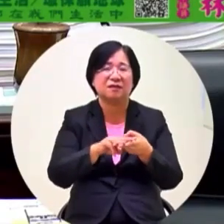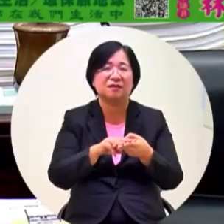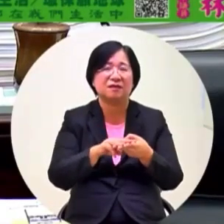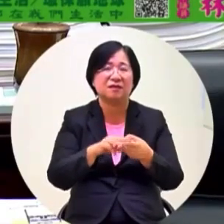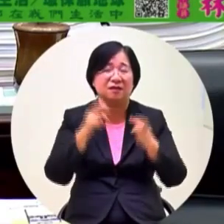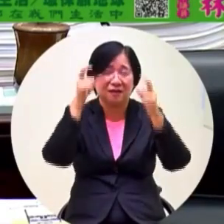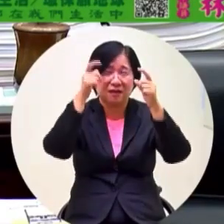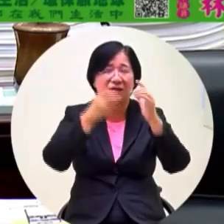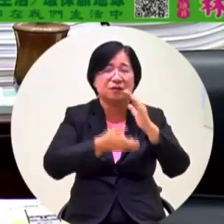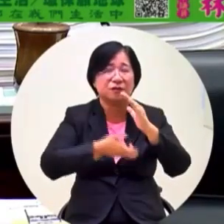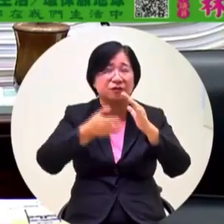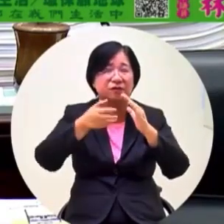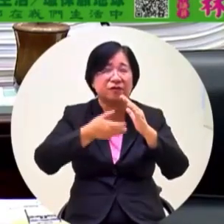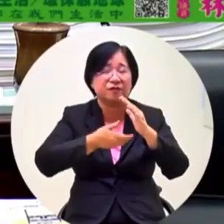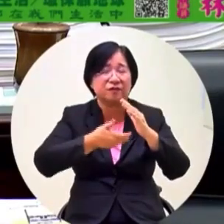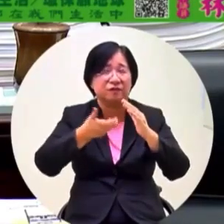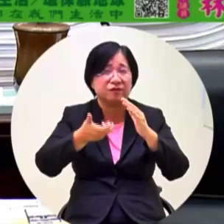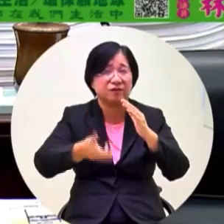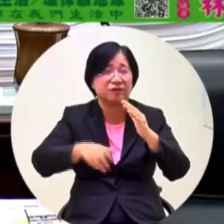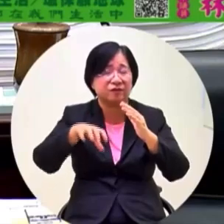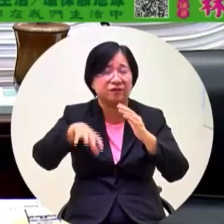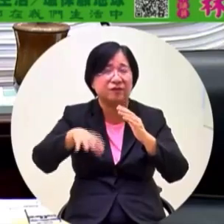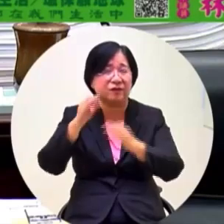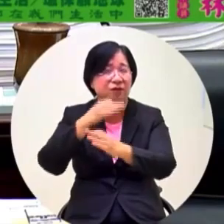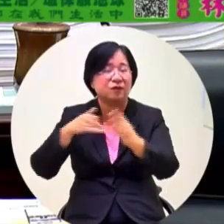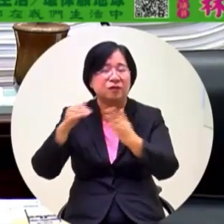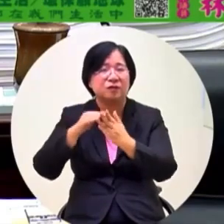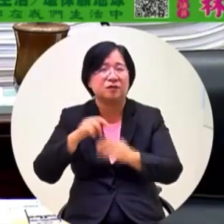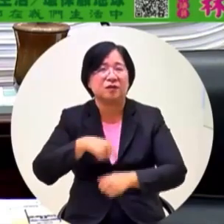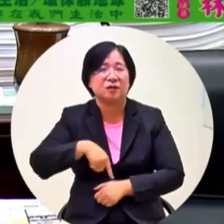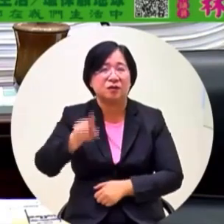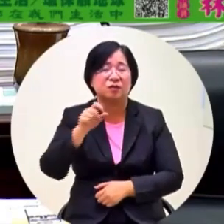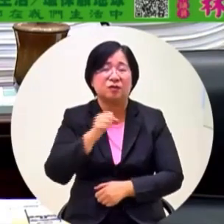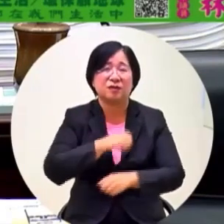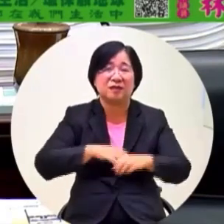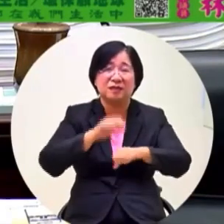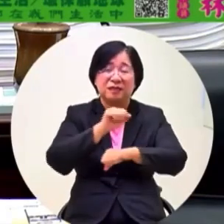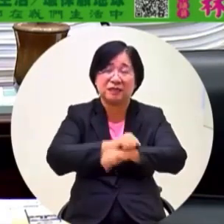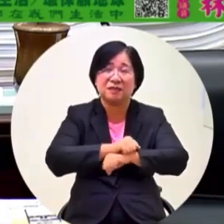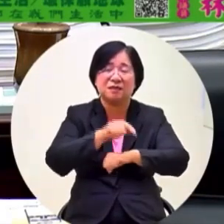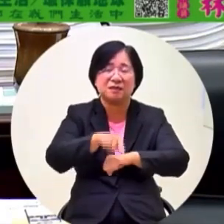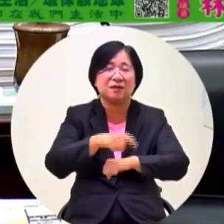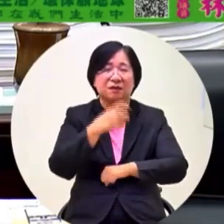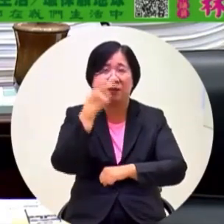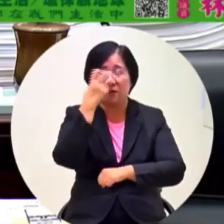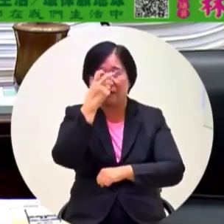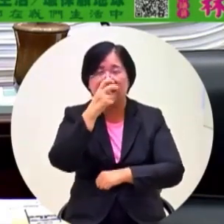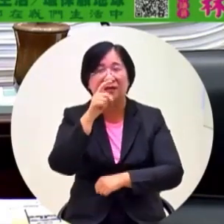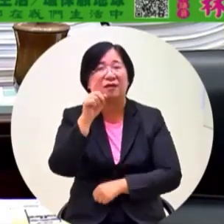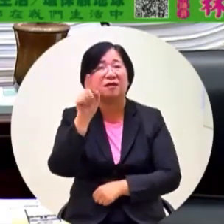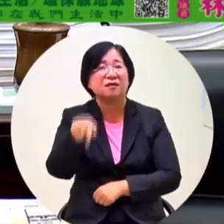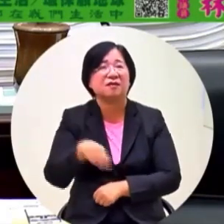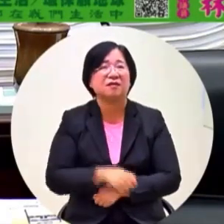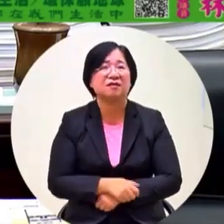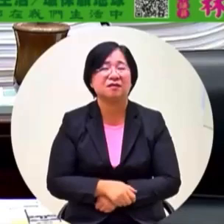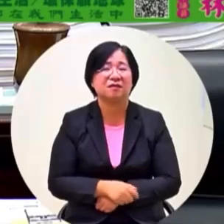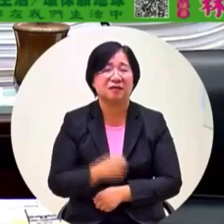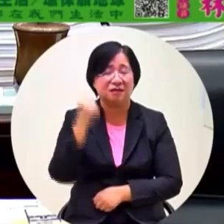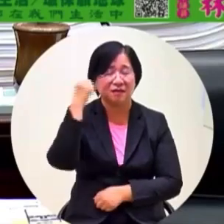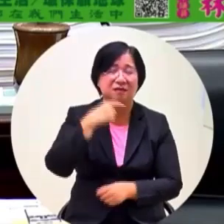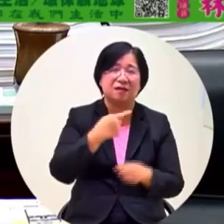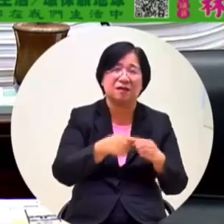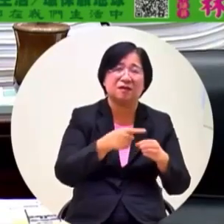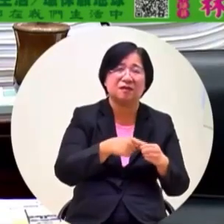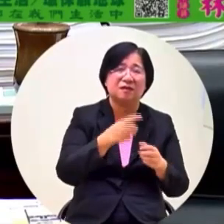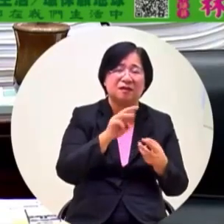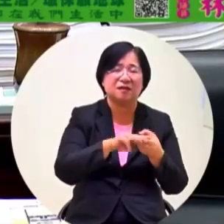新加坡去考察，看人家新加坡有早稻田的高中分校，那